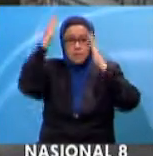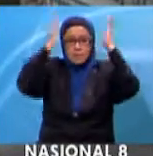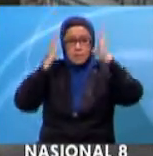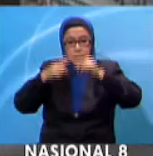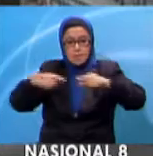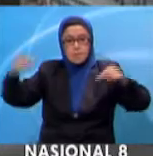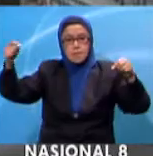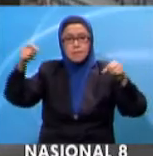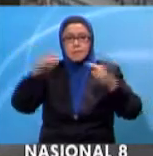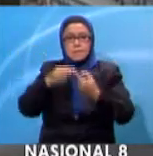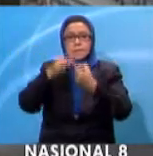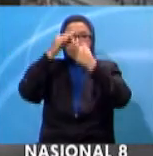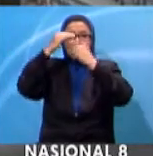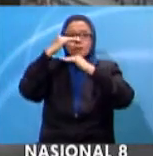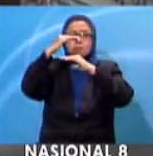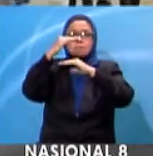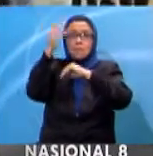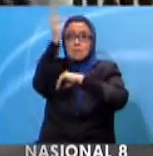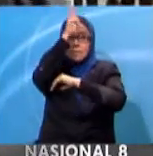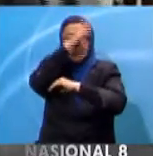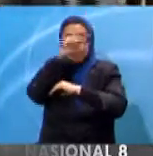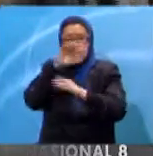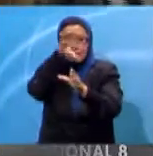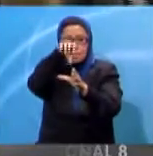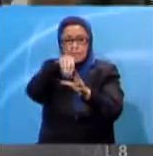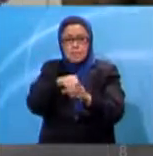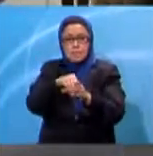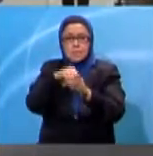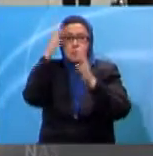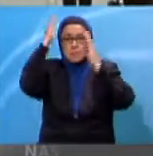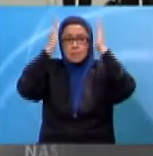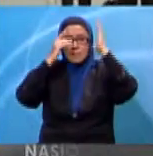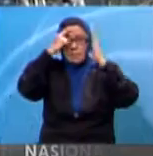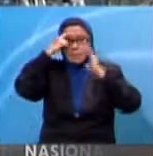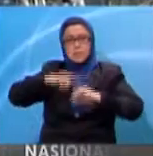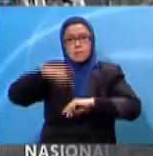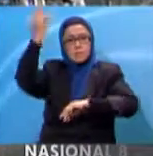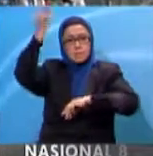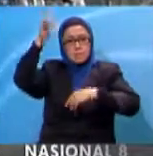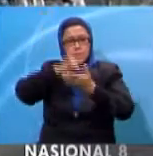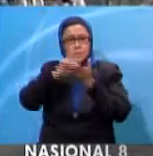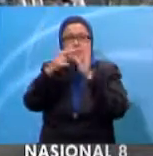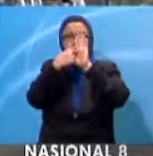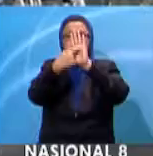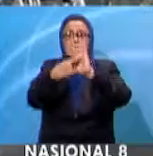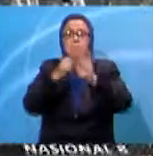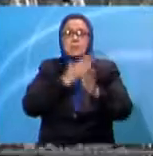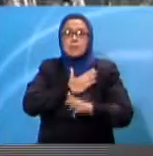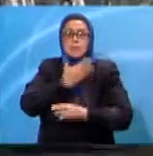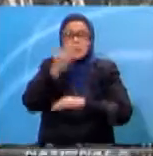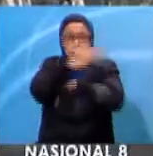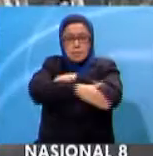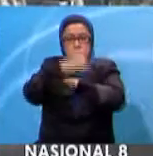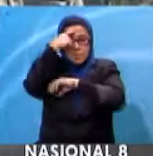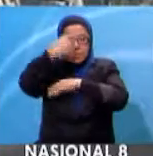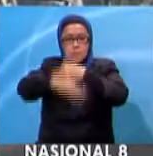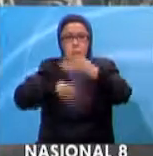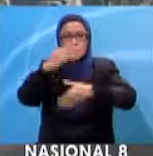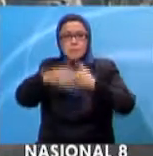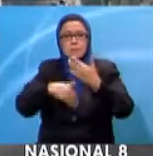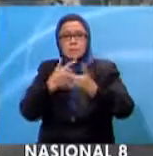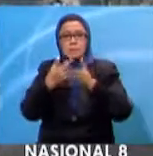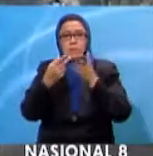tertinggi kerajaan. Dan penglibatan Malaysia pada persidangan itu mencerminkan komitmen negara terhadap pelaksanaan